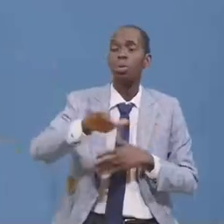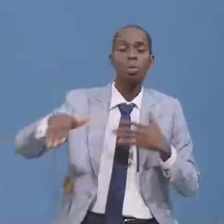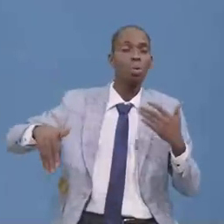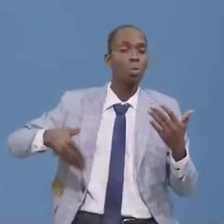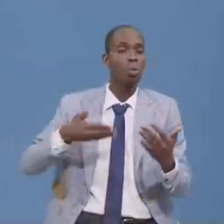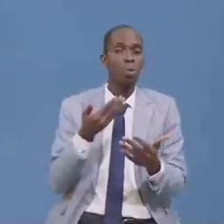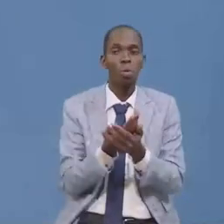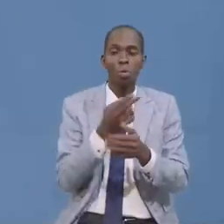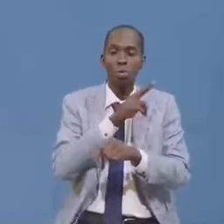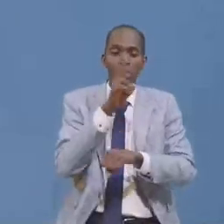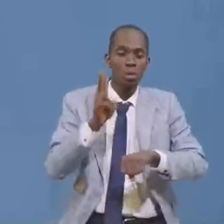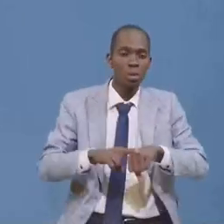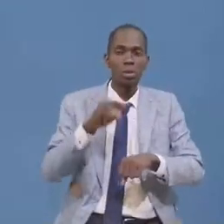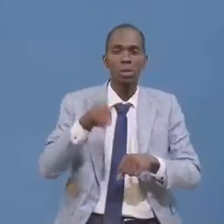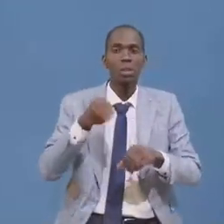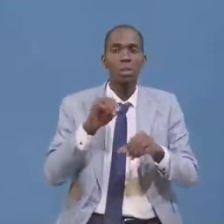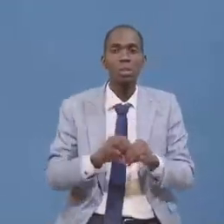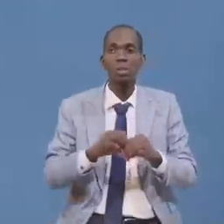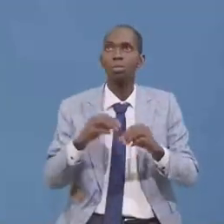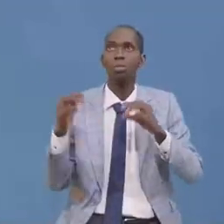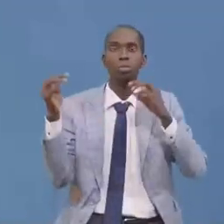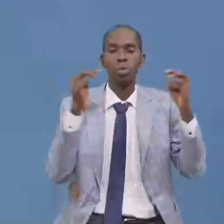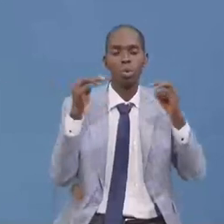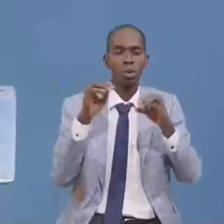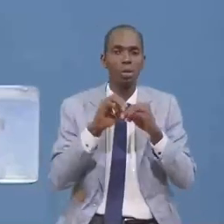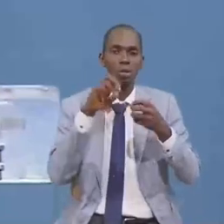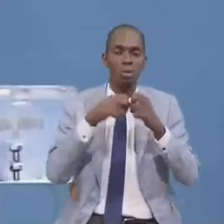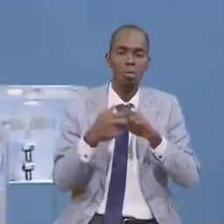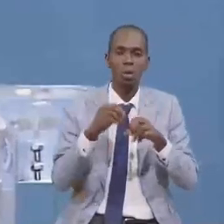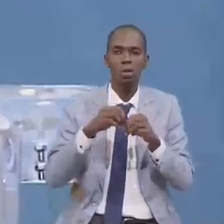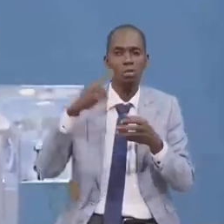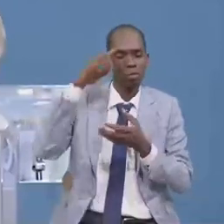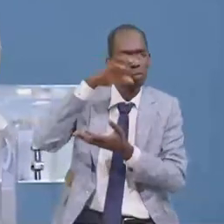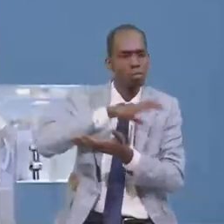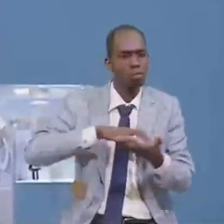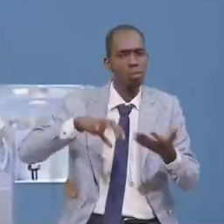Le chapitre 17, toute l'armée, la nation était en guerre.